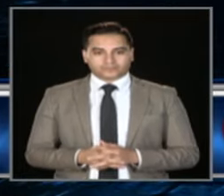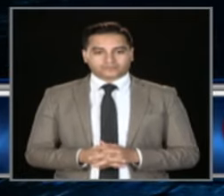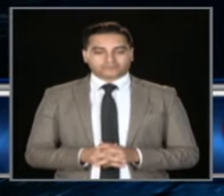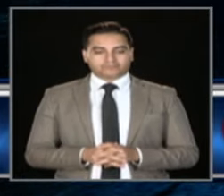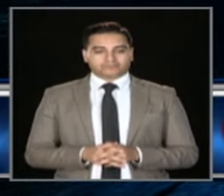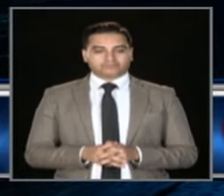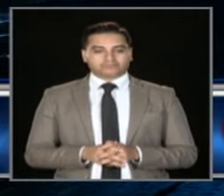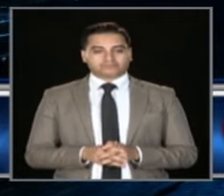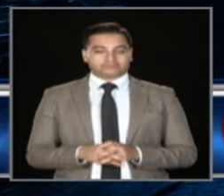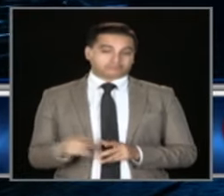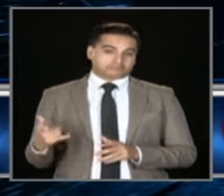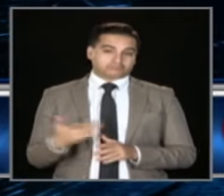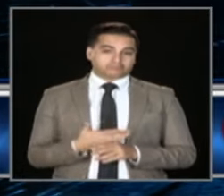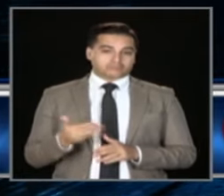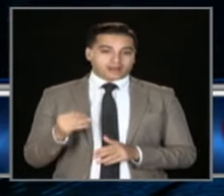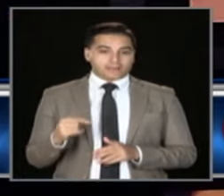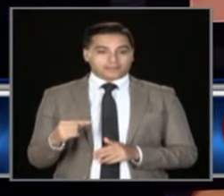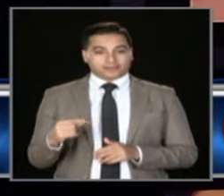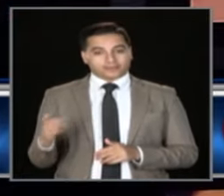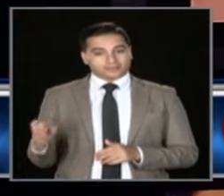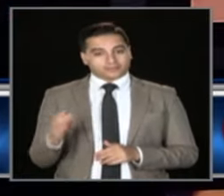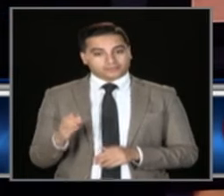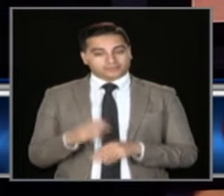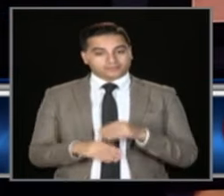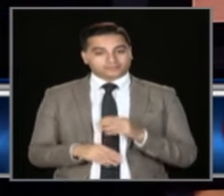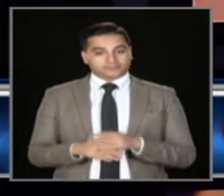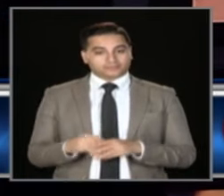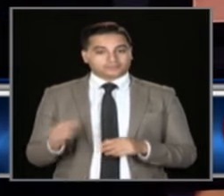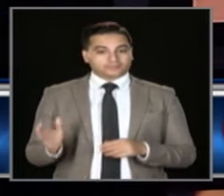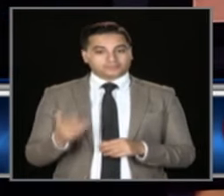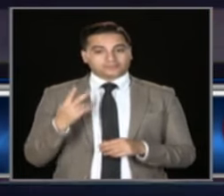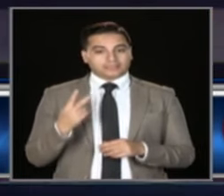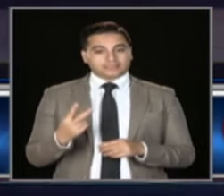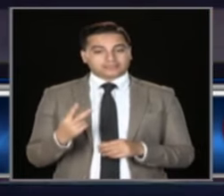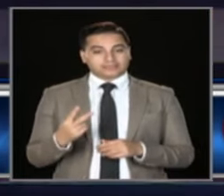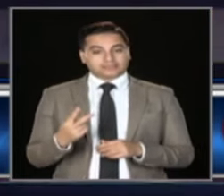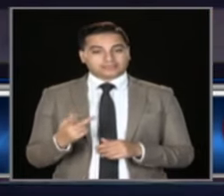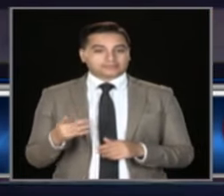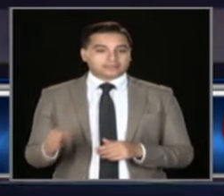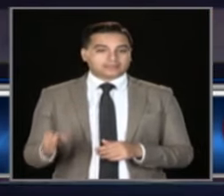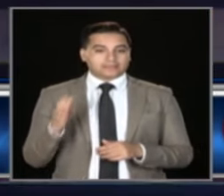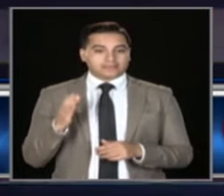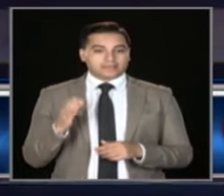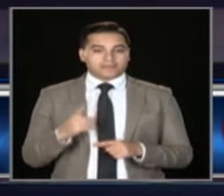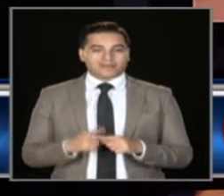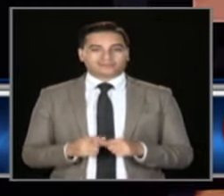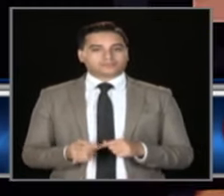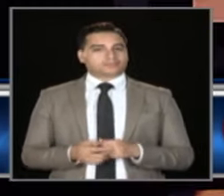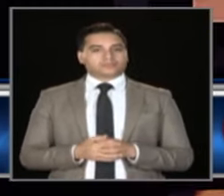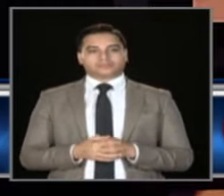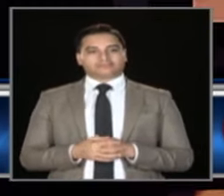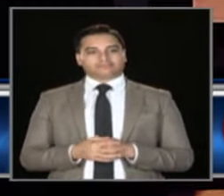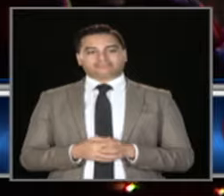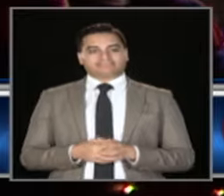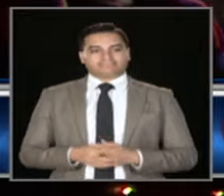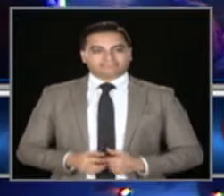كام احمد جمال اجابتك اين اين اجابه خاطئه